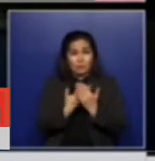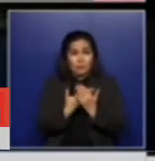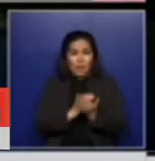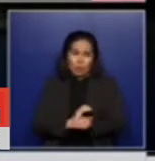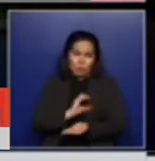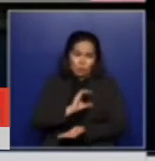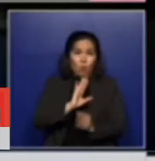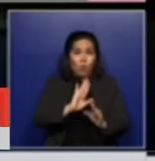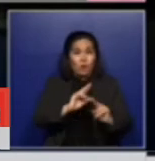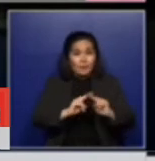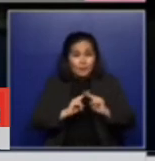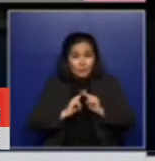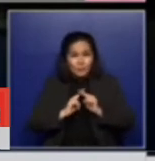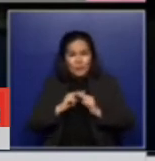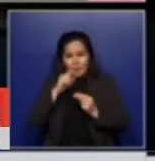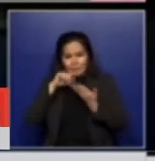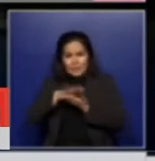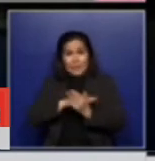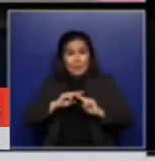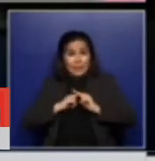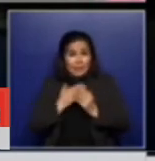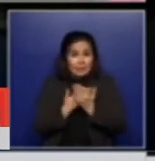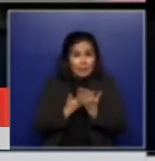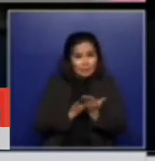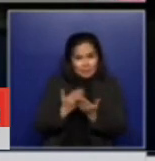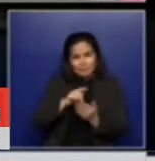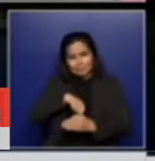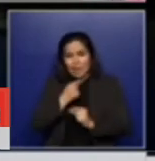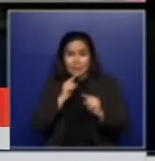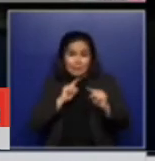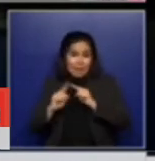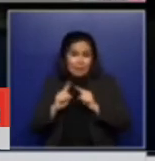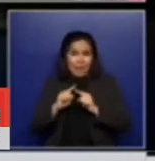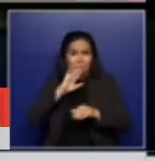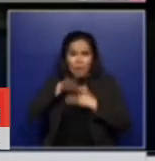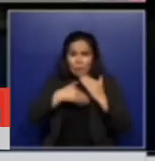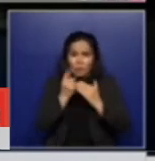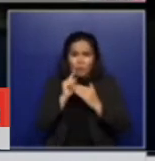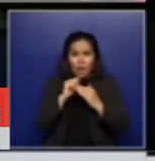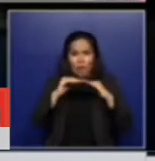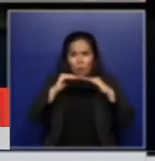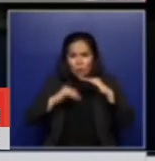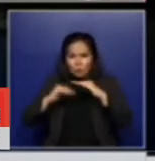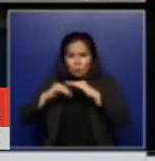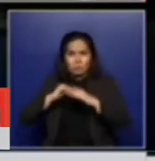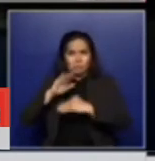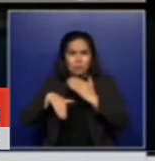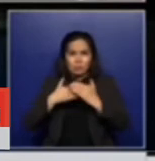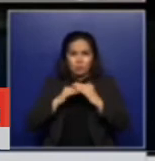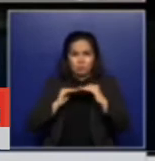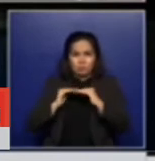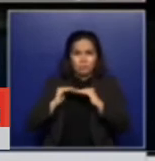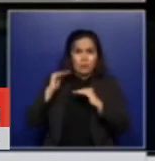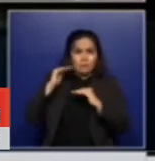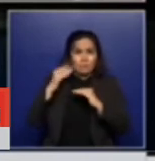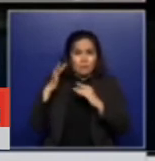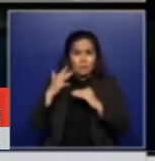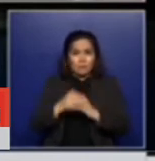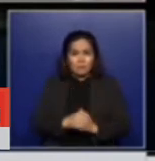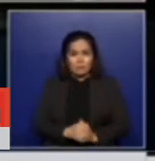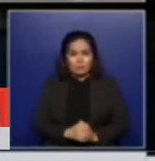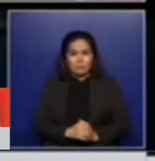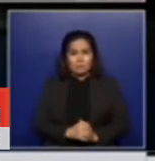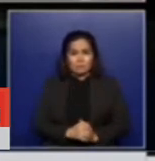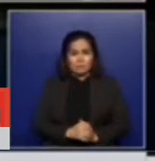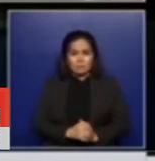บริโภคภายในประเทศก็ดีทั้งหมดมันมีแนวโน้มหดตัวทั้งสิ้นครับเพราะฉะนั้นครับที่